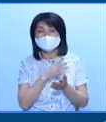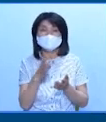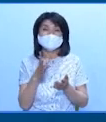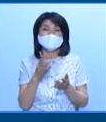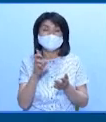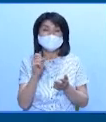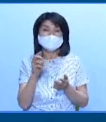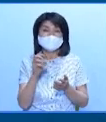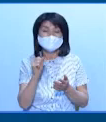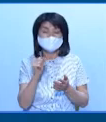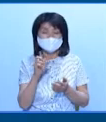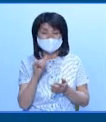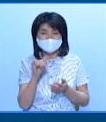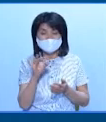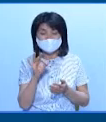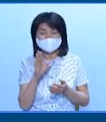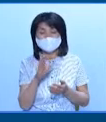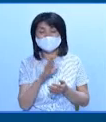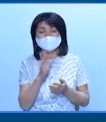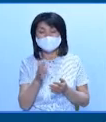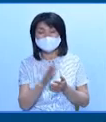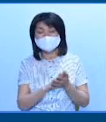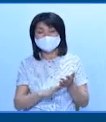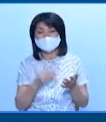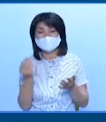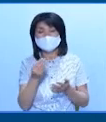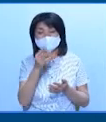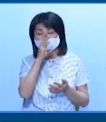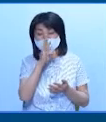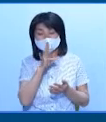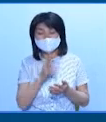Бақауовқа үй қамақ мерзімін 3 айға дейін ұзарту туралы өтініш хаты қанағаттандырылды.